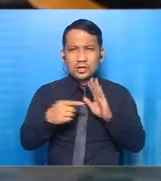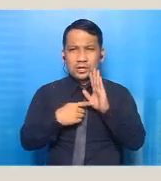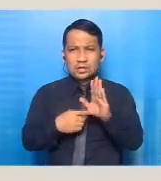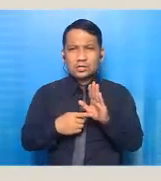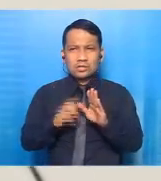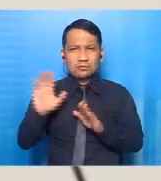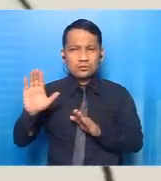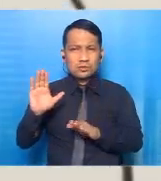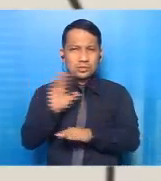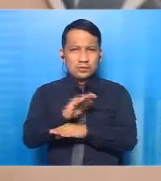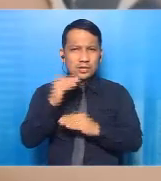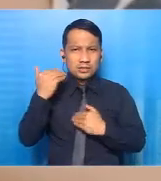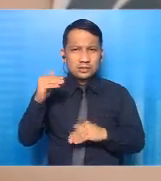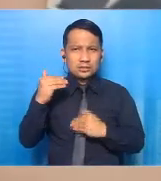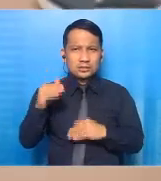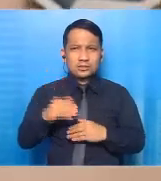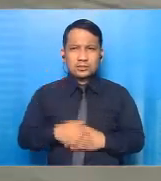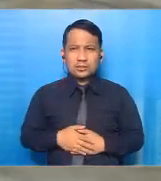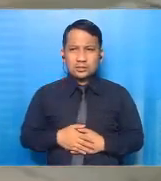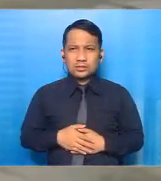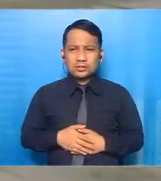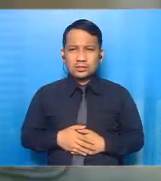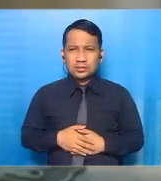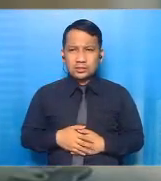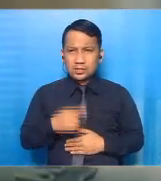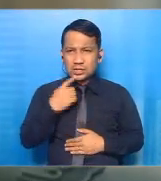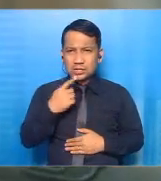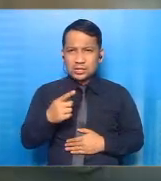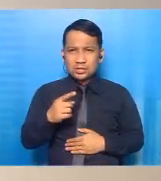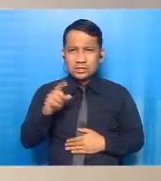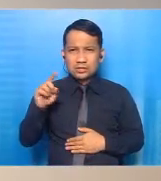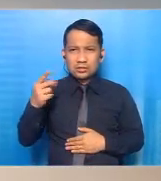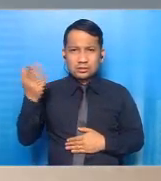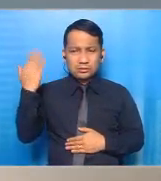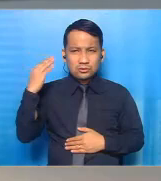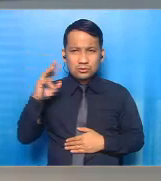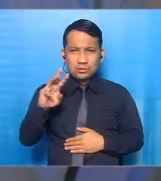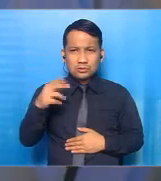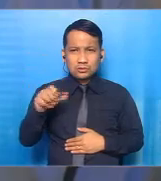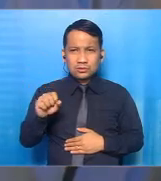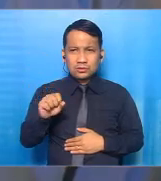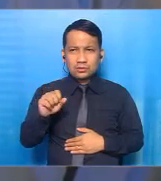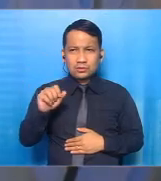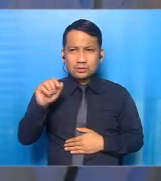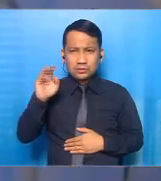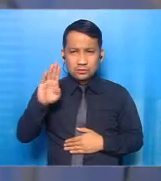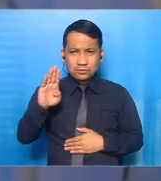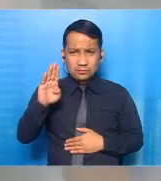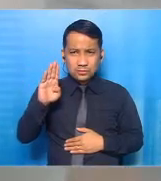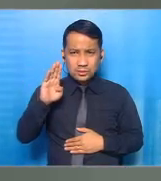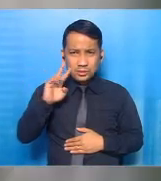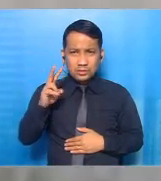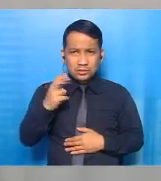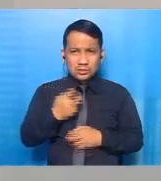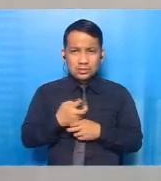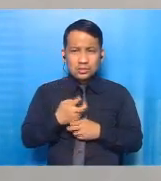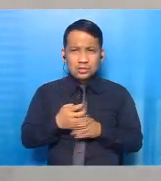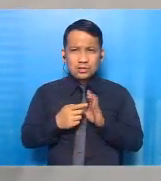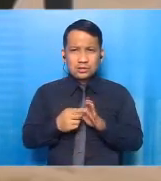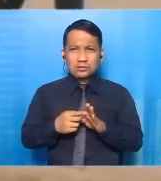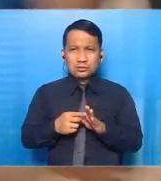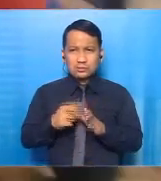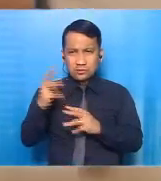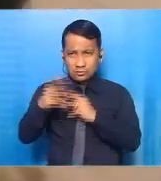sa kanika nilang limit. Ang Pinoy guest athlete at one heavyweight world champion na si Brandon Vera, aminadong kahit mga